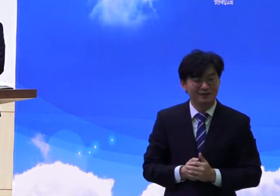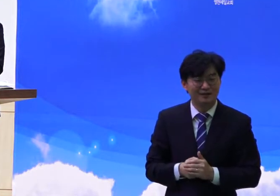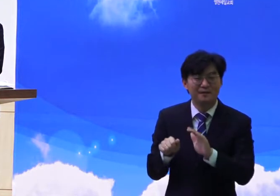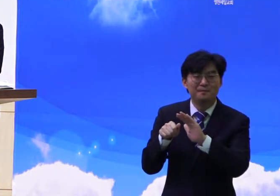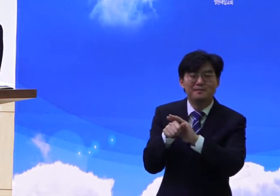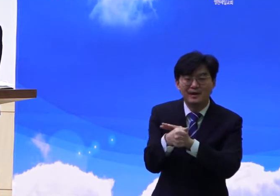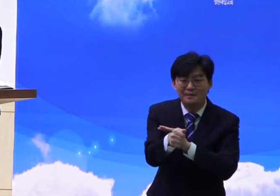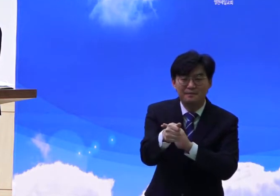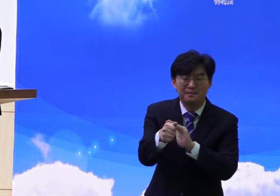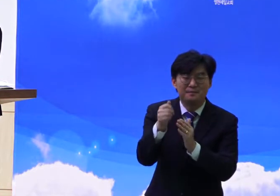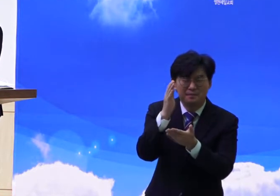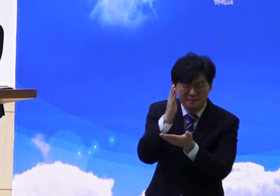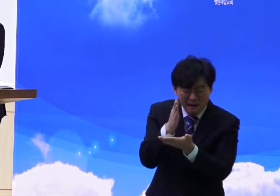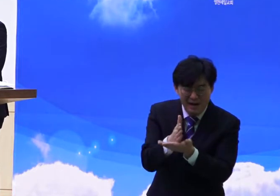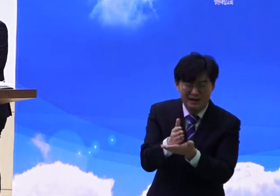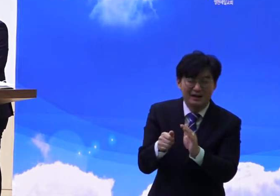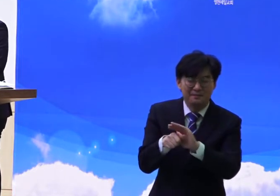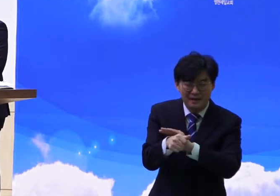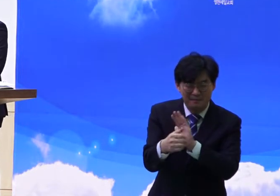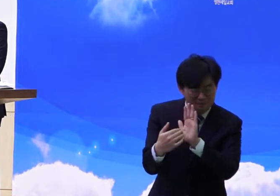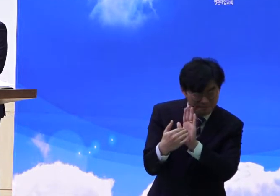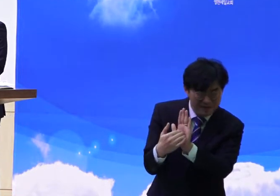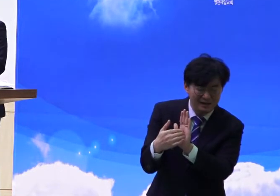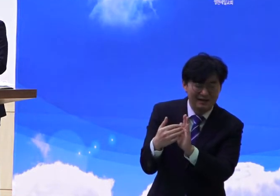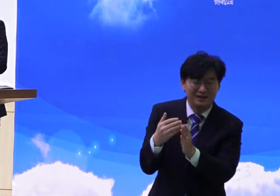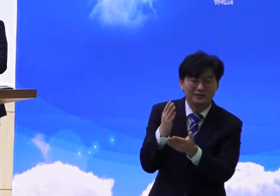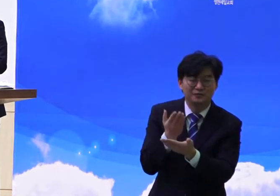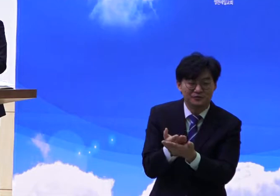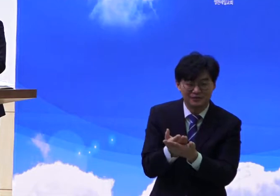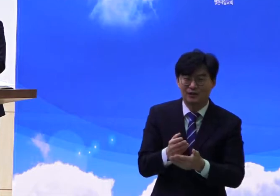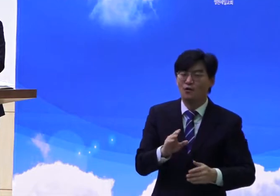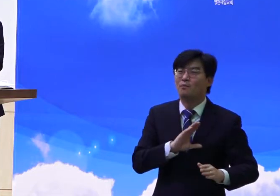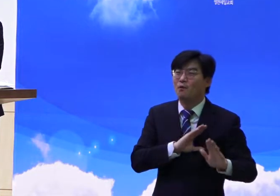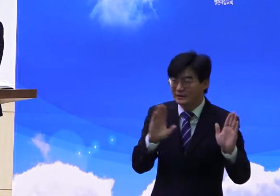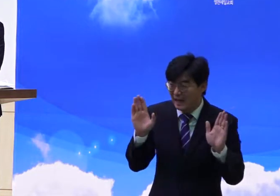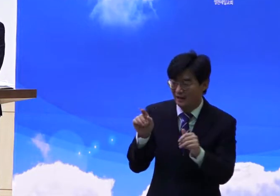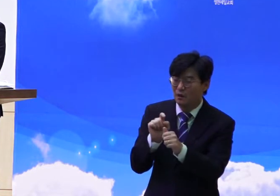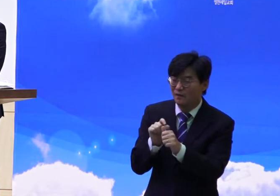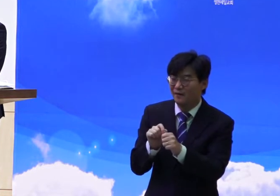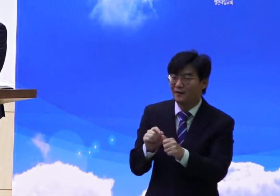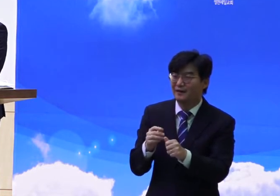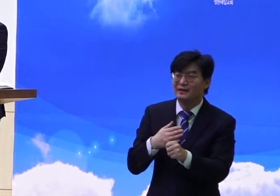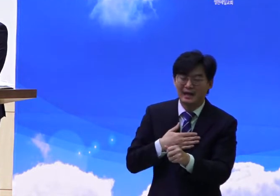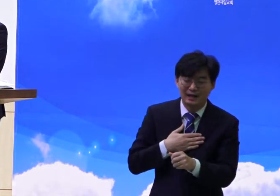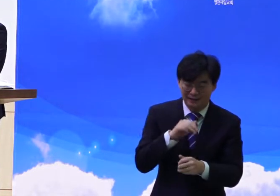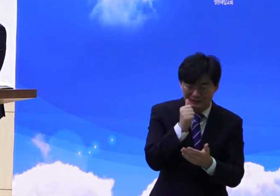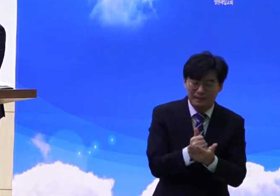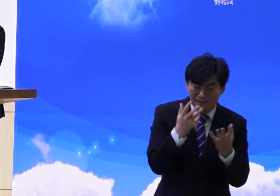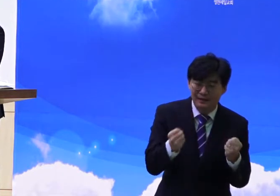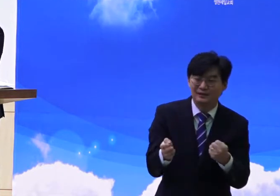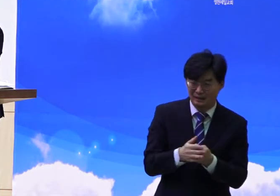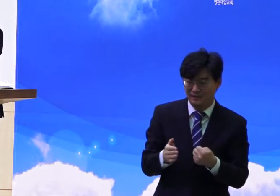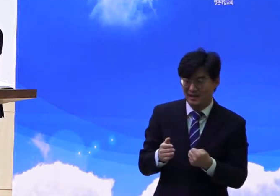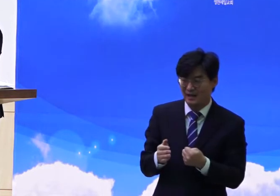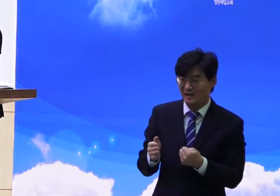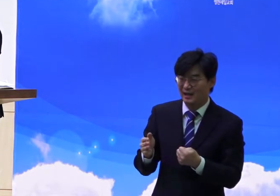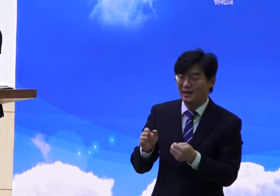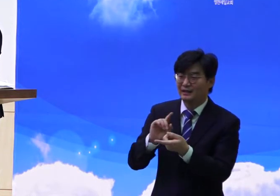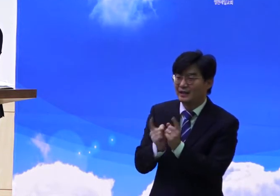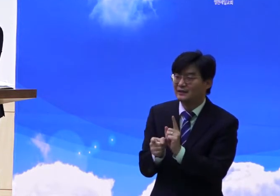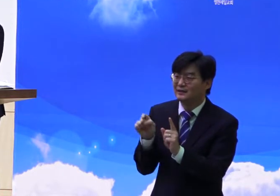모세, 하나님의 사람 모세요, 우리가 죄를 지었습니다. 원망하면서 범죄했습니다. 우리를 위해서 뱀이